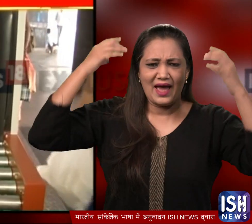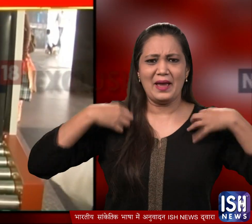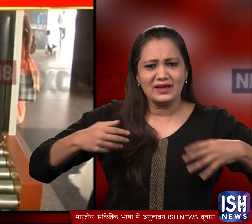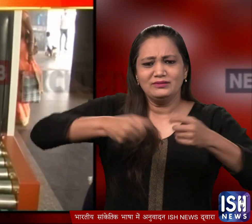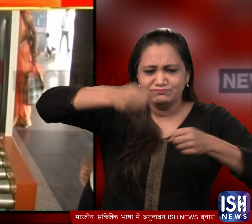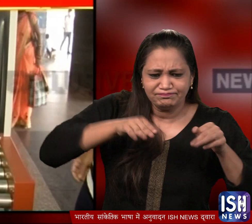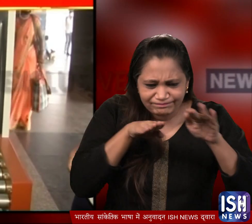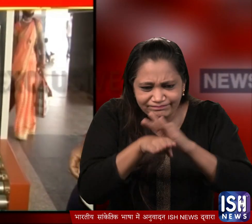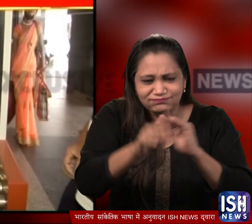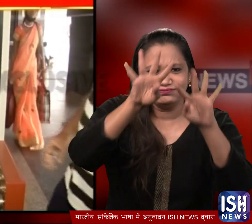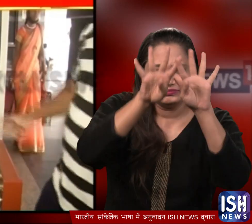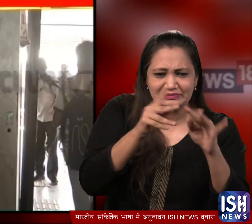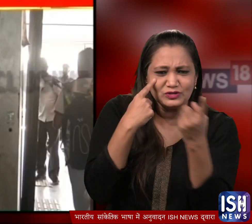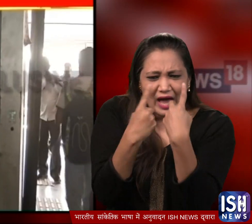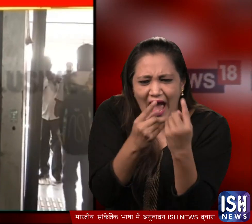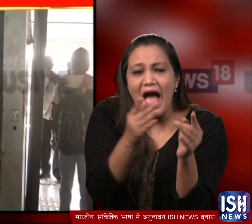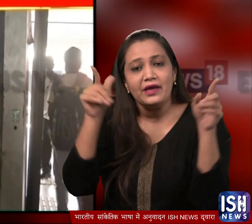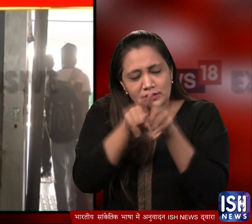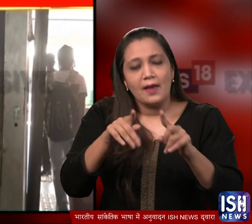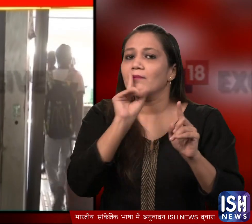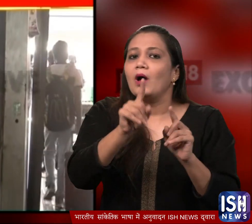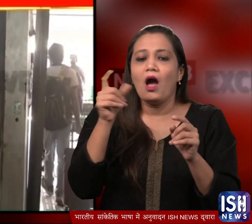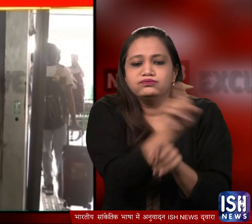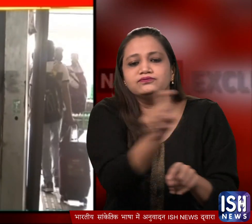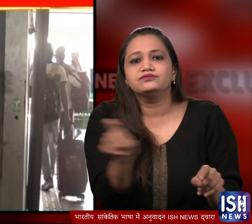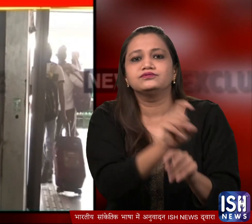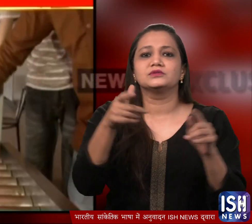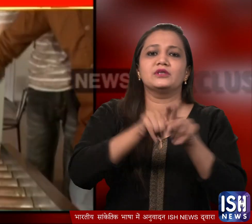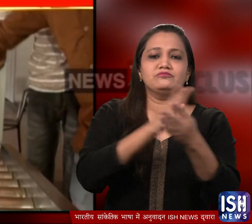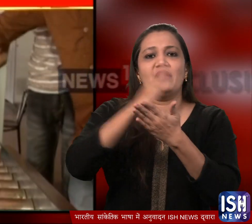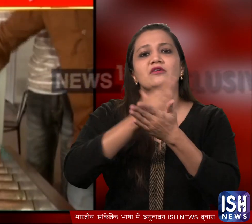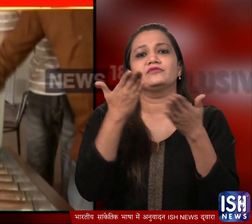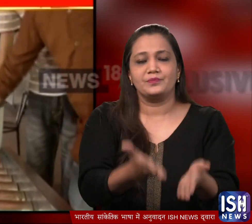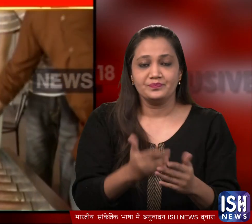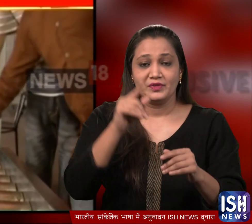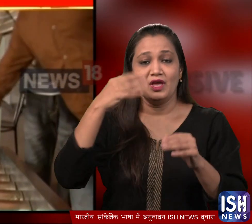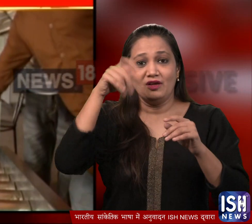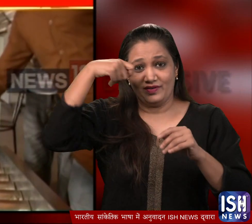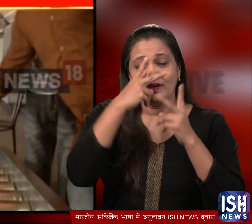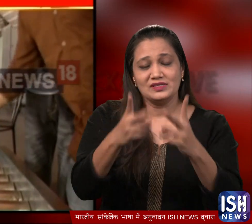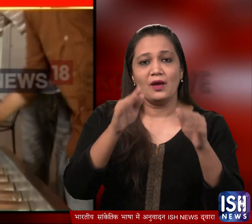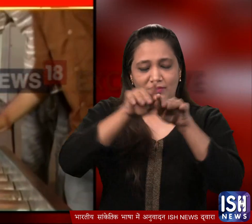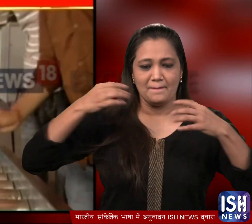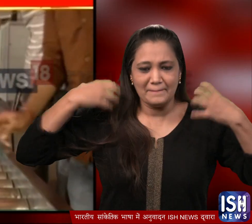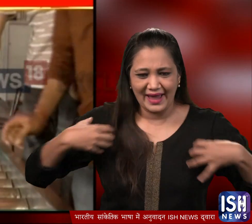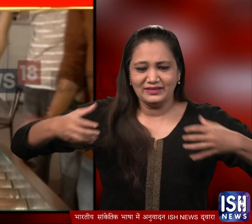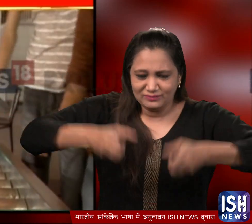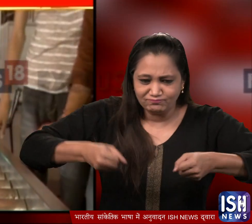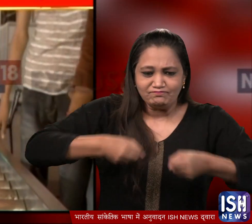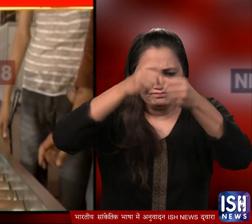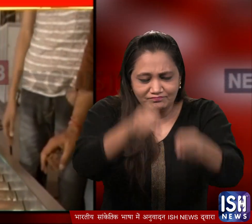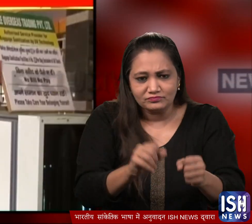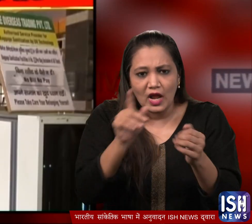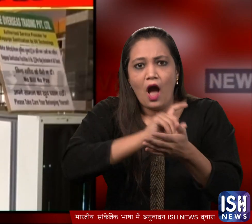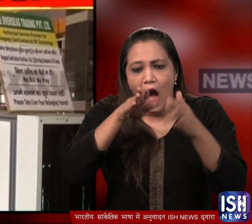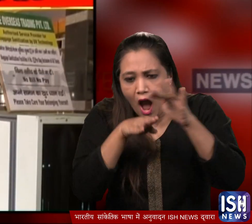ये सामान को सैनिटाइज करने का काम करती हैं। नई दिल्ली रेलवे स्टेशन से आई एक तस्वीर में कुछ लोग ऐसी ही एक मशीन में अपना सामान रखकर उसे सैनिटाइज